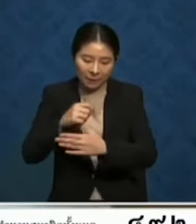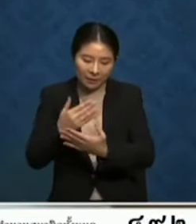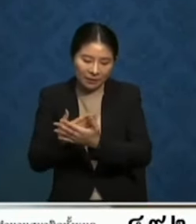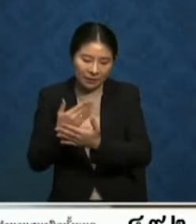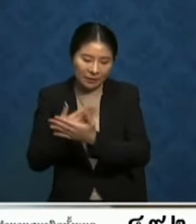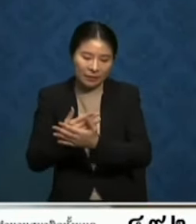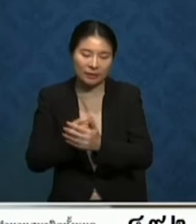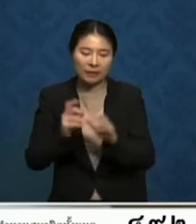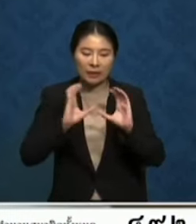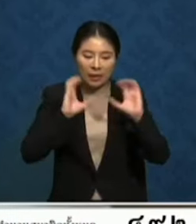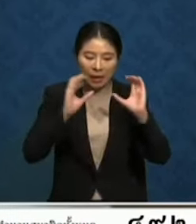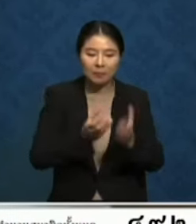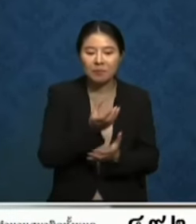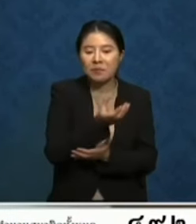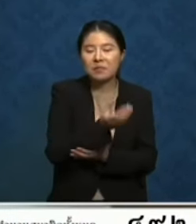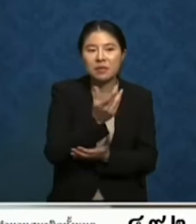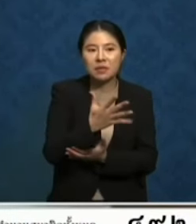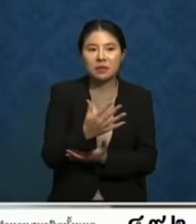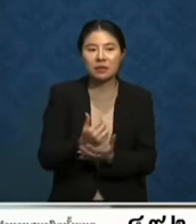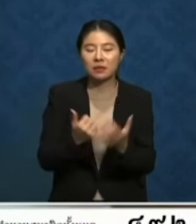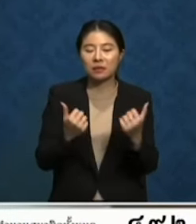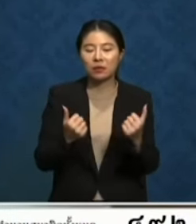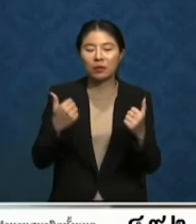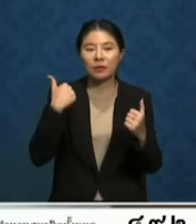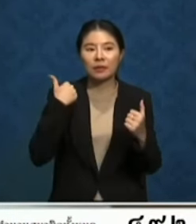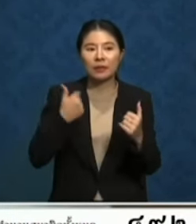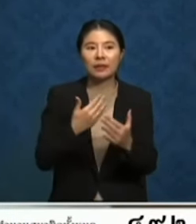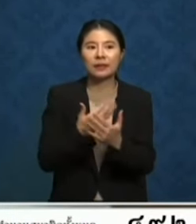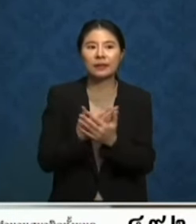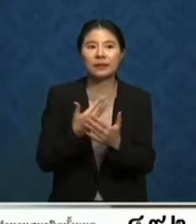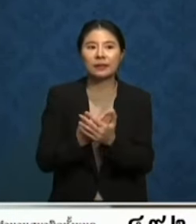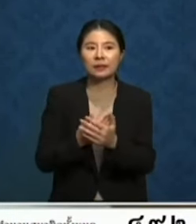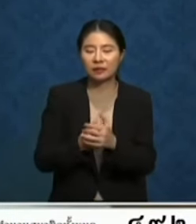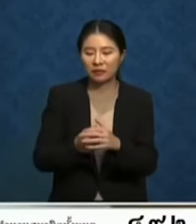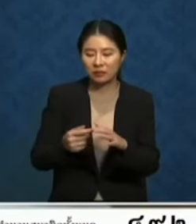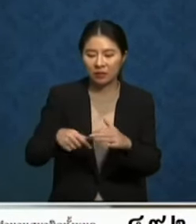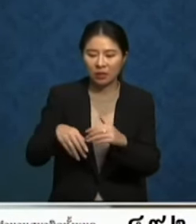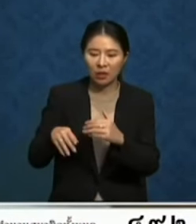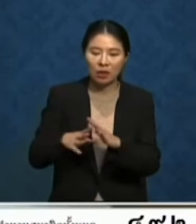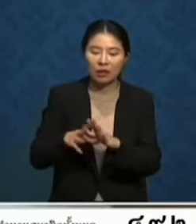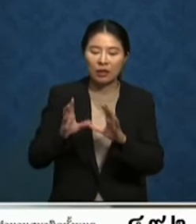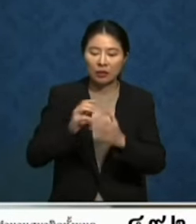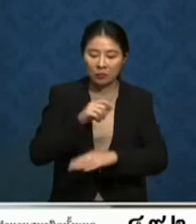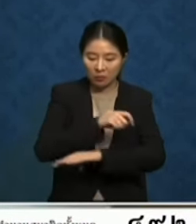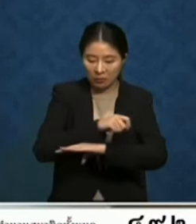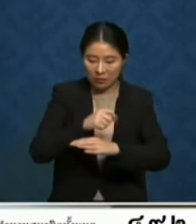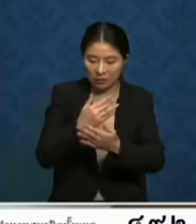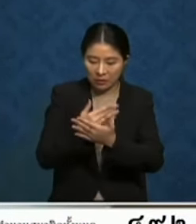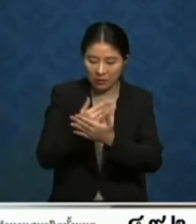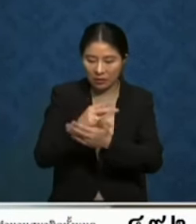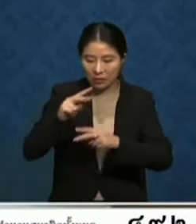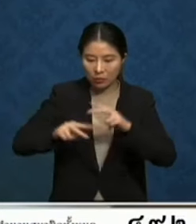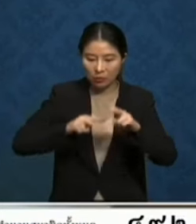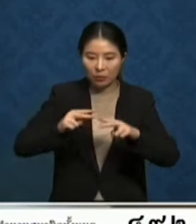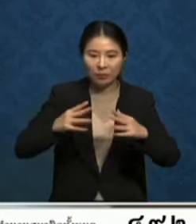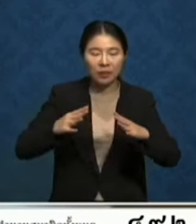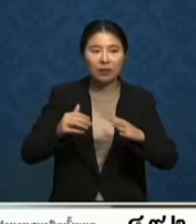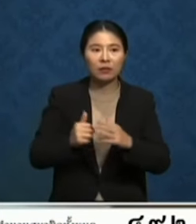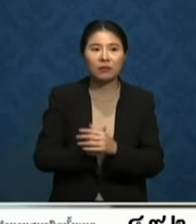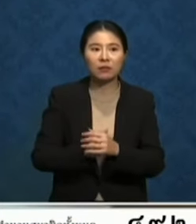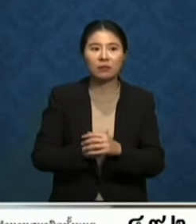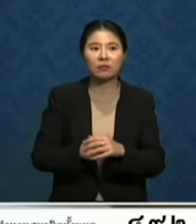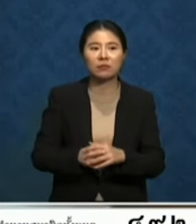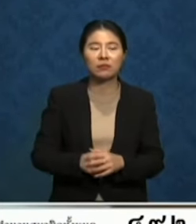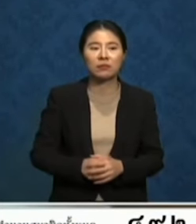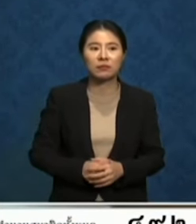บประมาณเนี่ยมีอะไรมั่งนะครับปัจจุบันนี้เนี่ยมีไม่น้อยไปกว่าเงินงบประมาณที่ผ่านสภาผู้แทนราษฎรเลยนะครับท่านประ